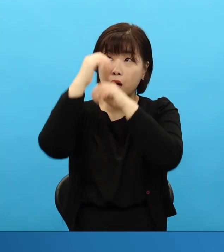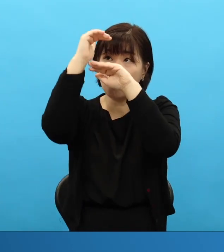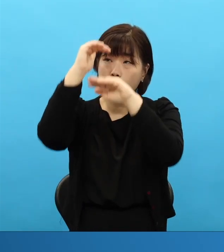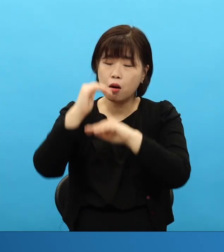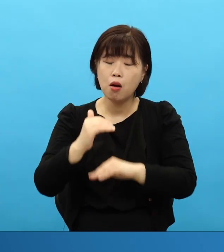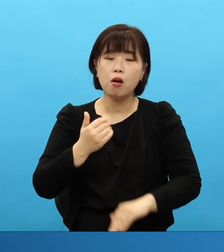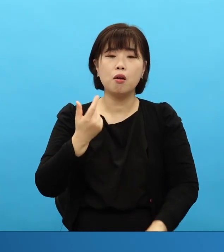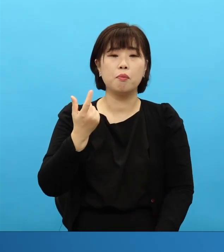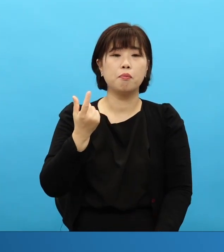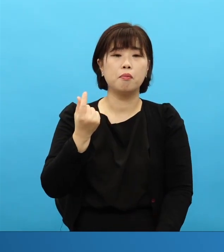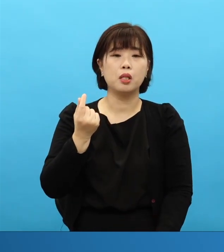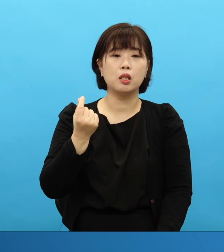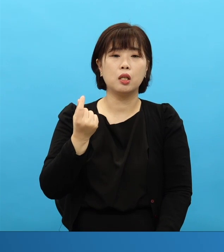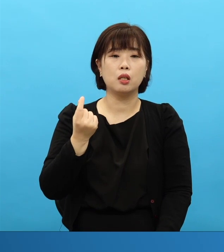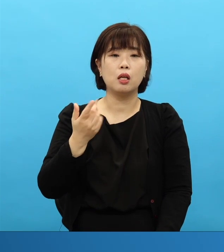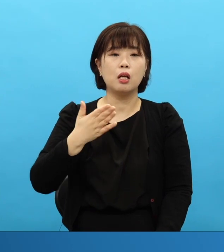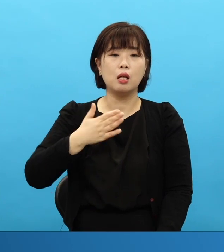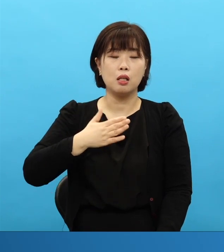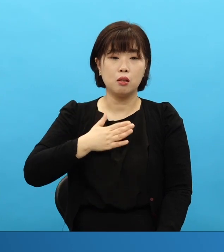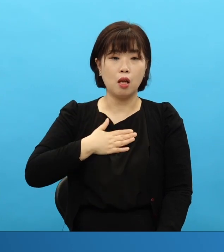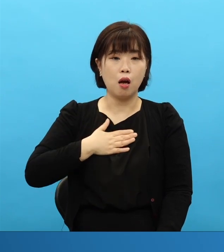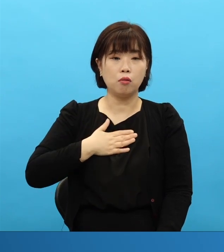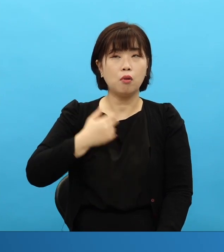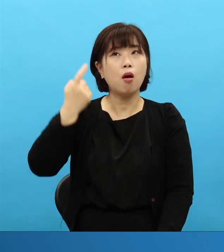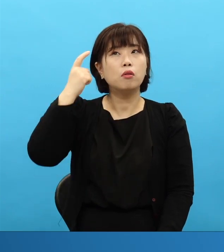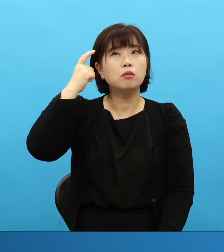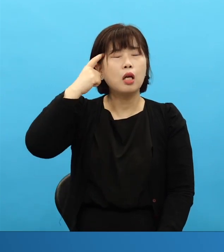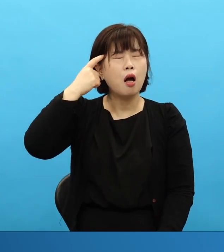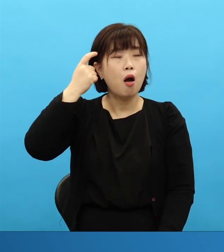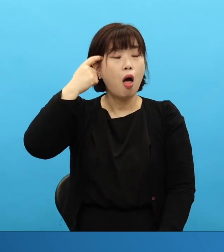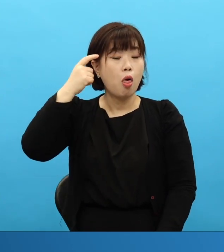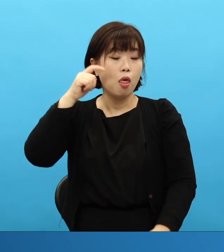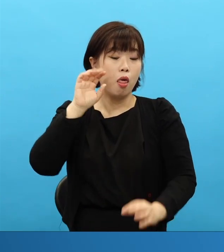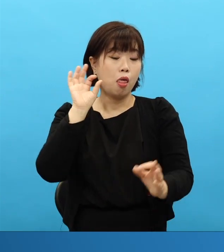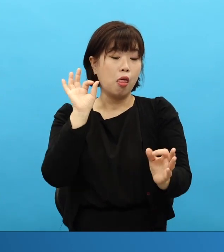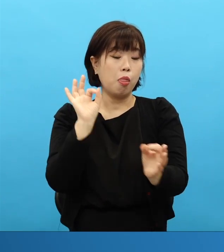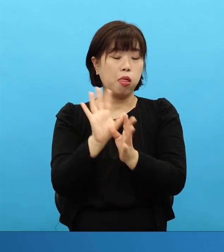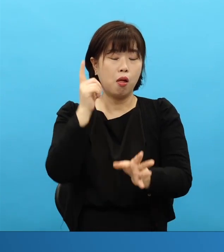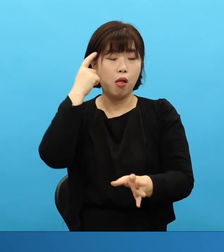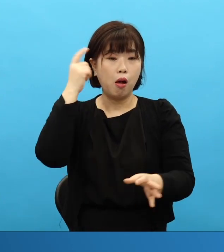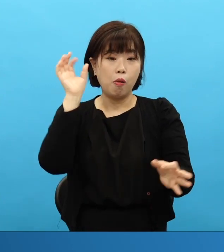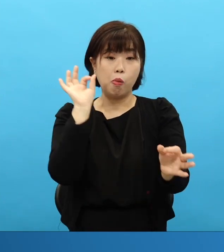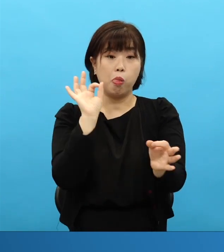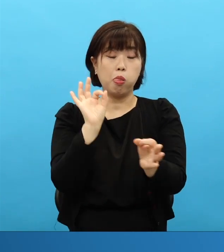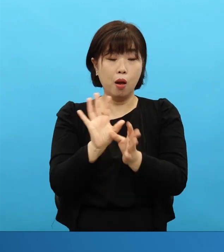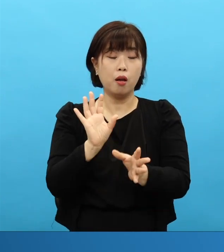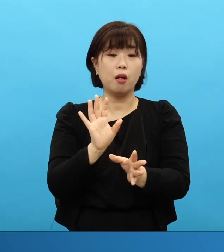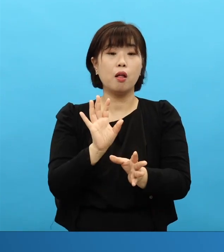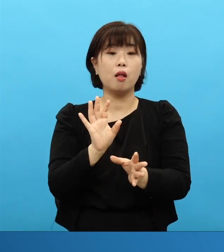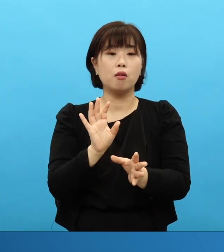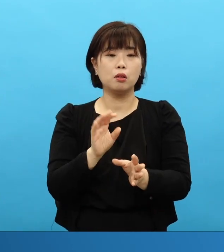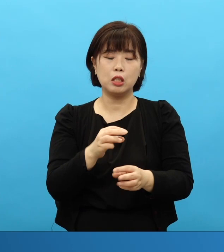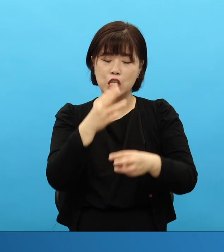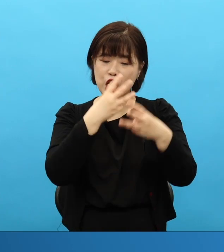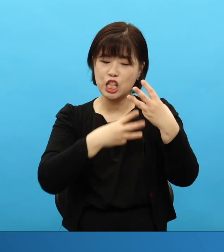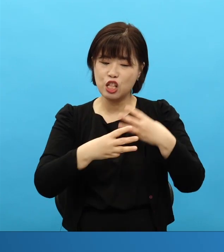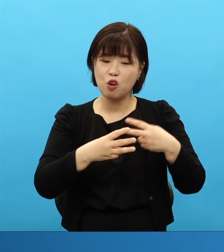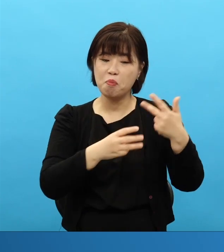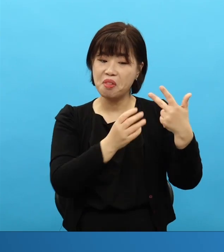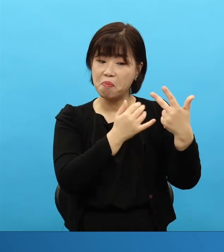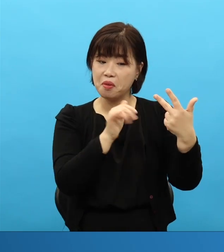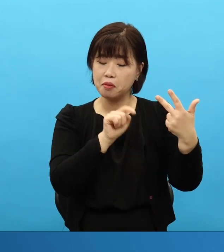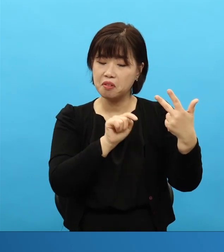부분은 제가 또 생각 전혀 못했던 우리가 항상 아는 그런 일곱 렘넌트들